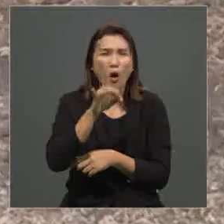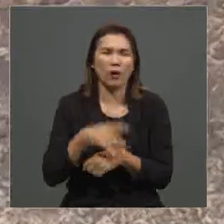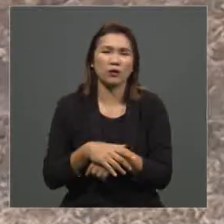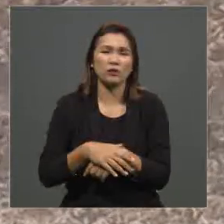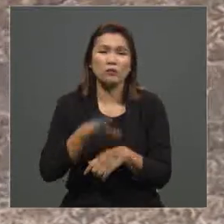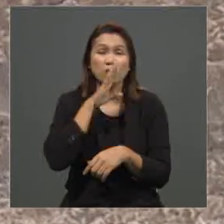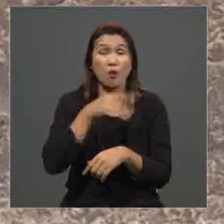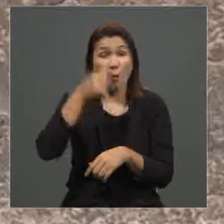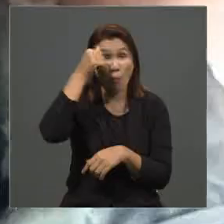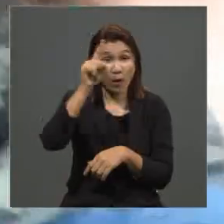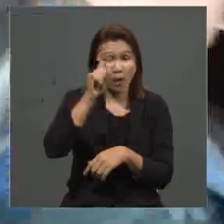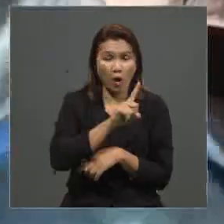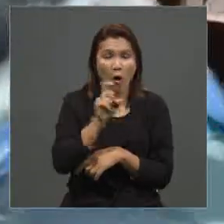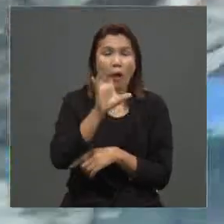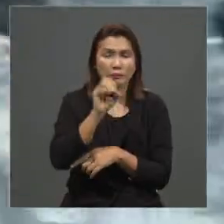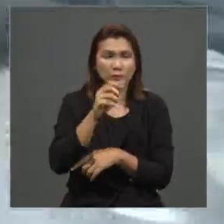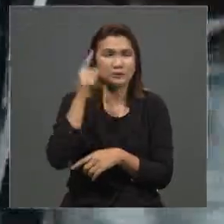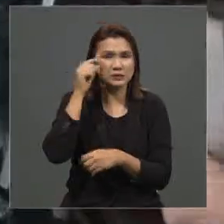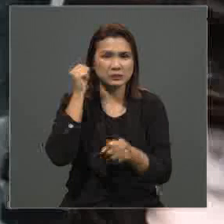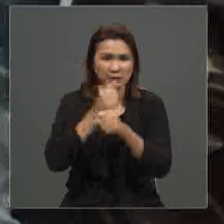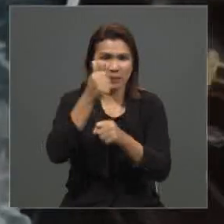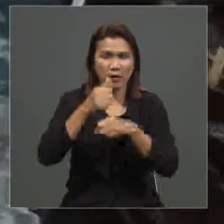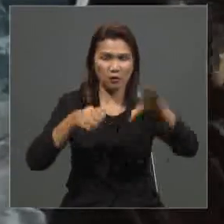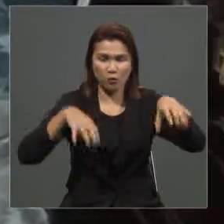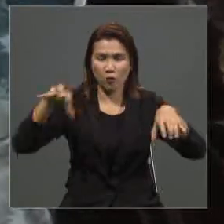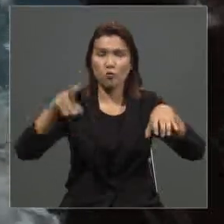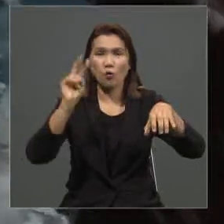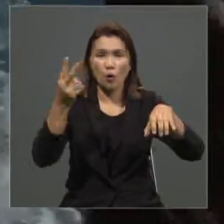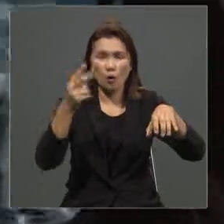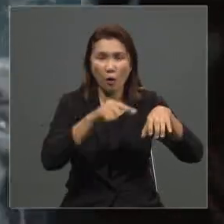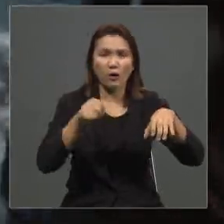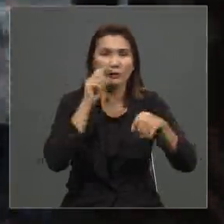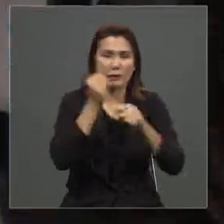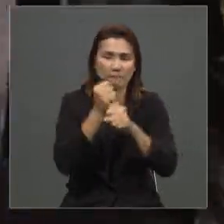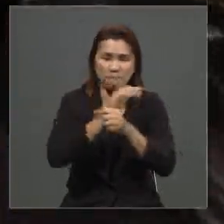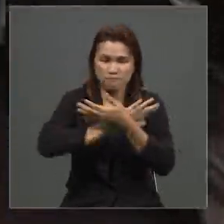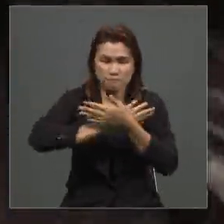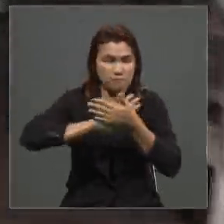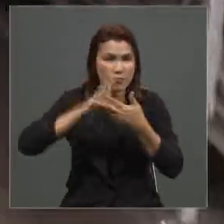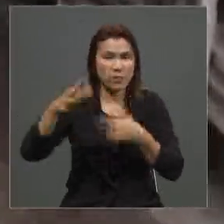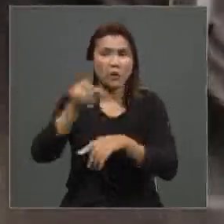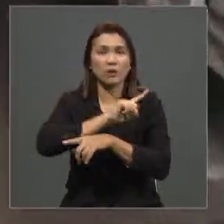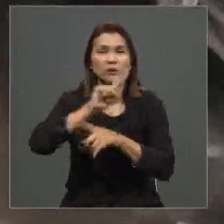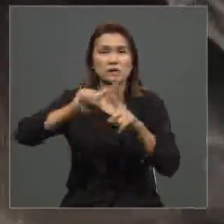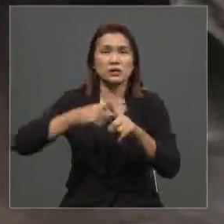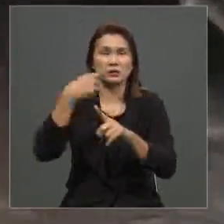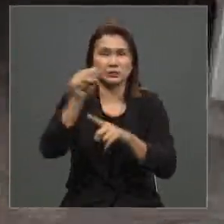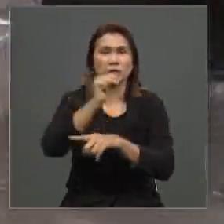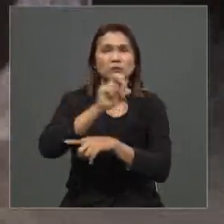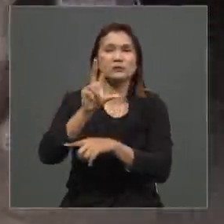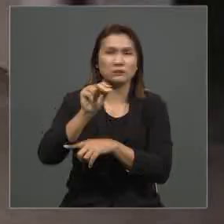หากเพิ่มเป็น 150ตันต่อวันก็จะทำได้ทั้ง2พื้นที่ในการจัดการขยะได้หมดภายในวันที่ 31ตุลาคม